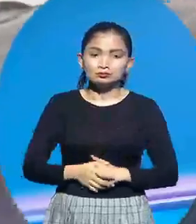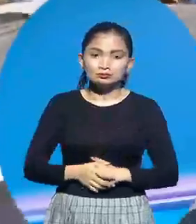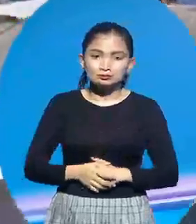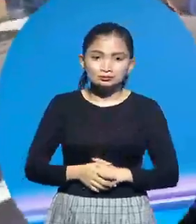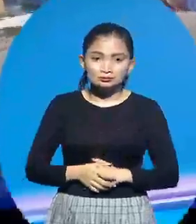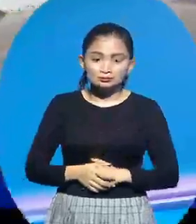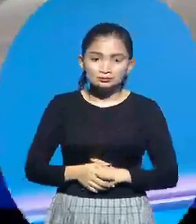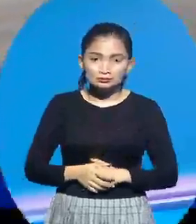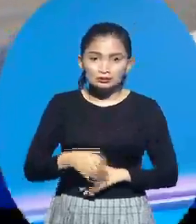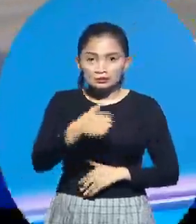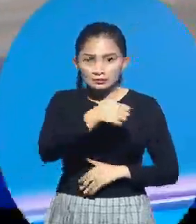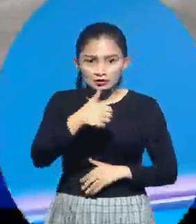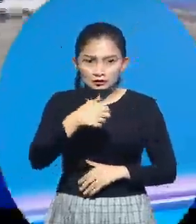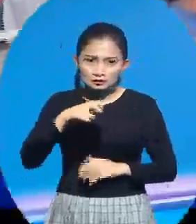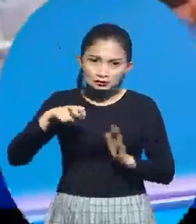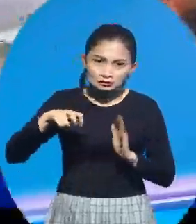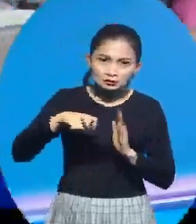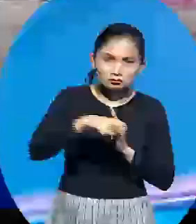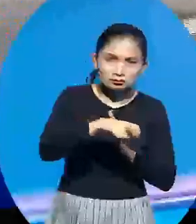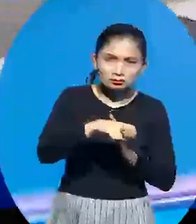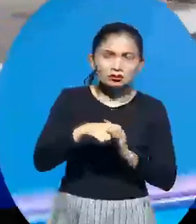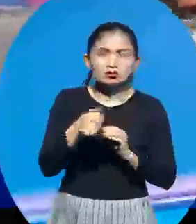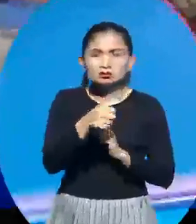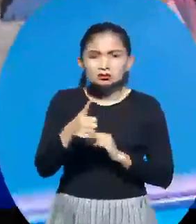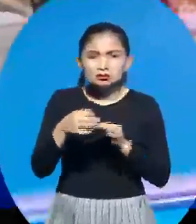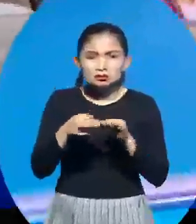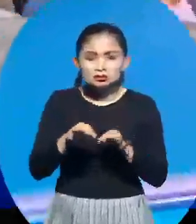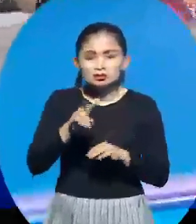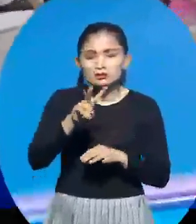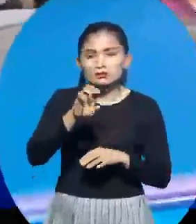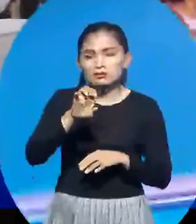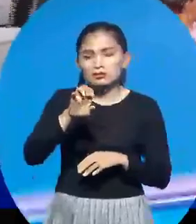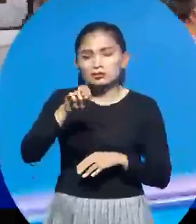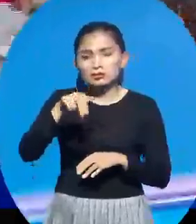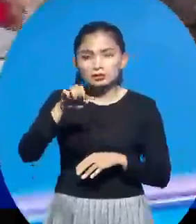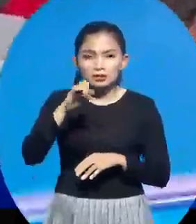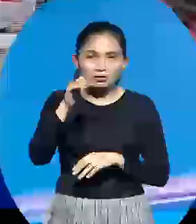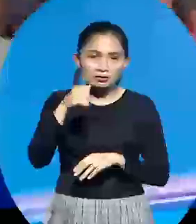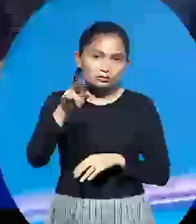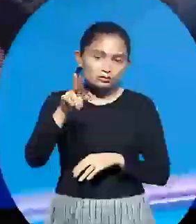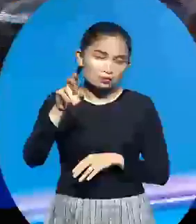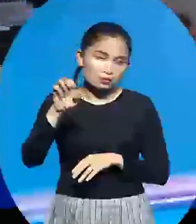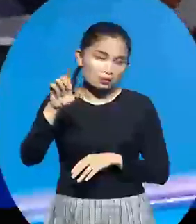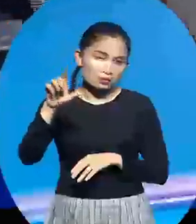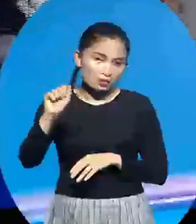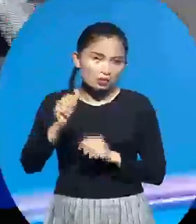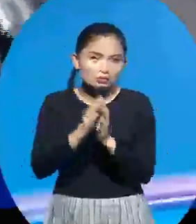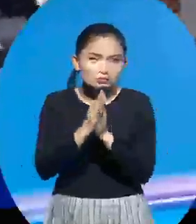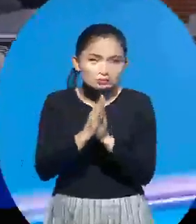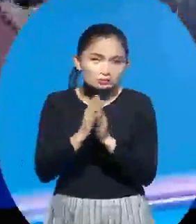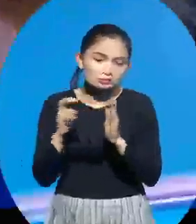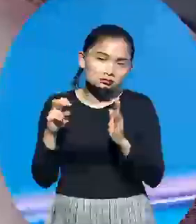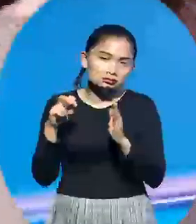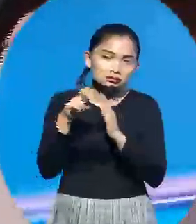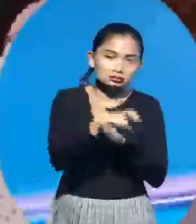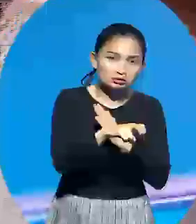Đa số người di cư bị kẹt lại là công dân Venezuela. Họ đang tìm cách đi bộ từ Chile qua Peru để trở về nhà. Do bị chặn